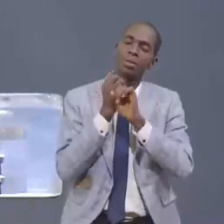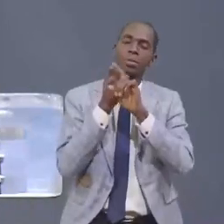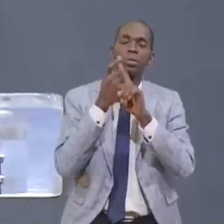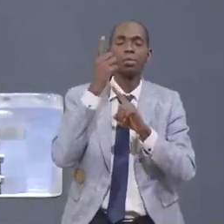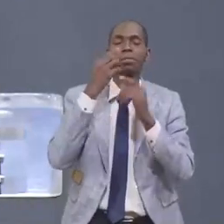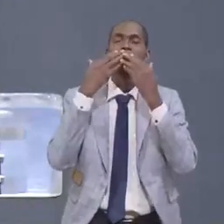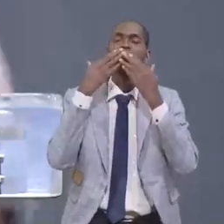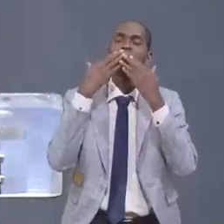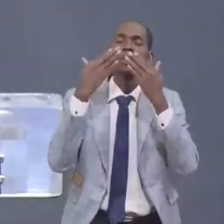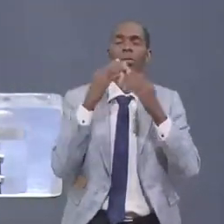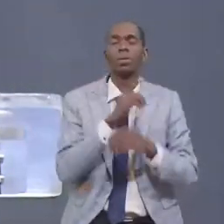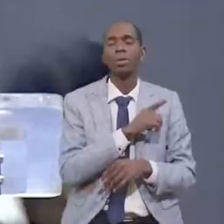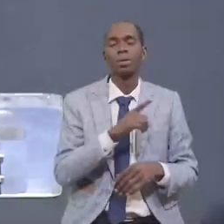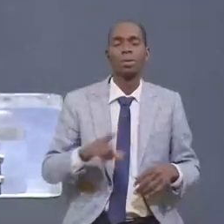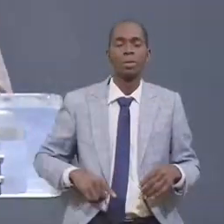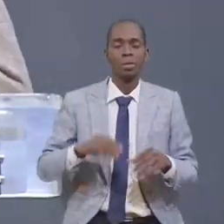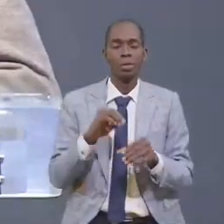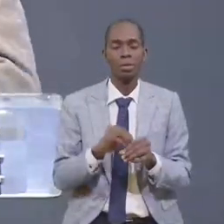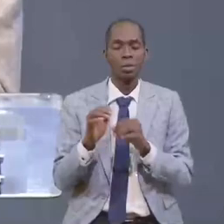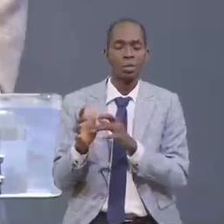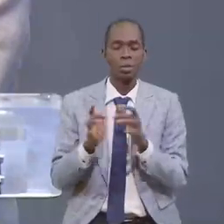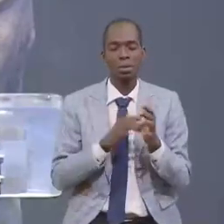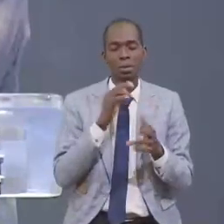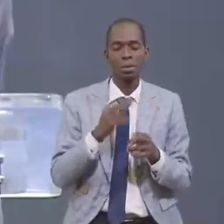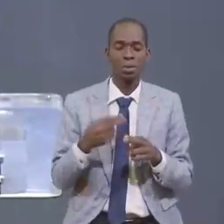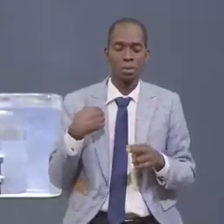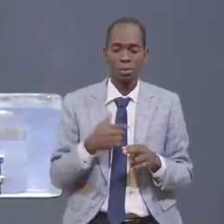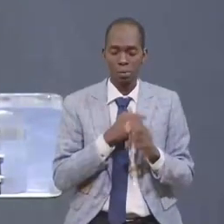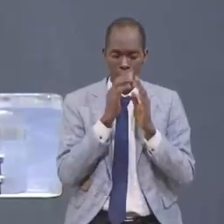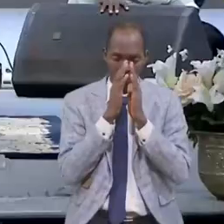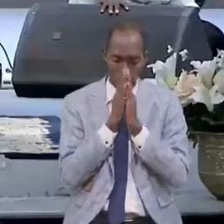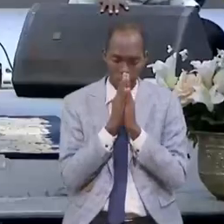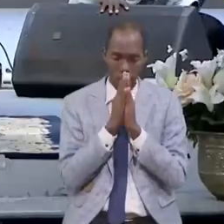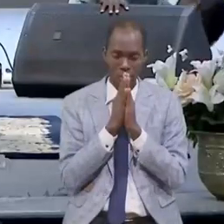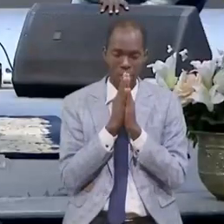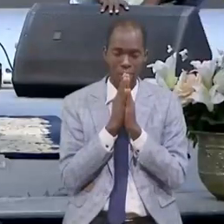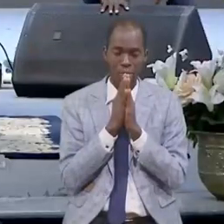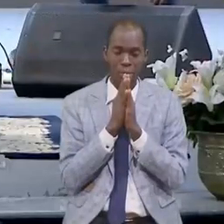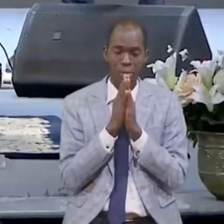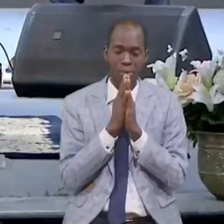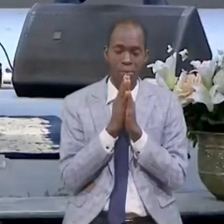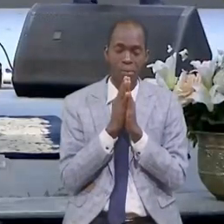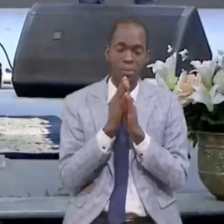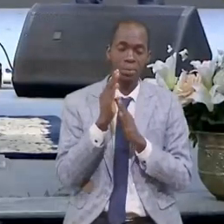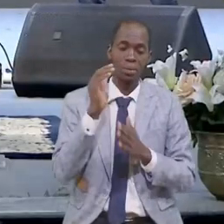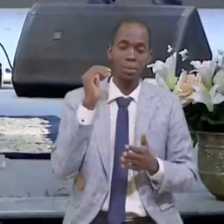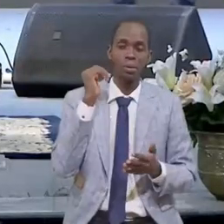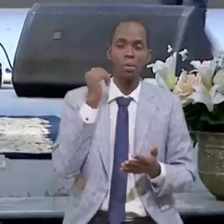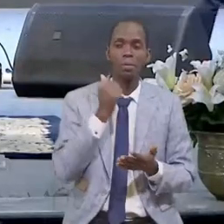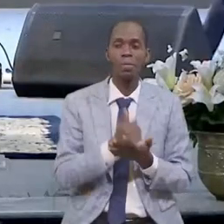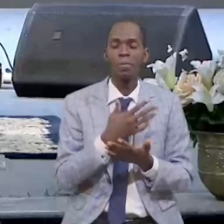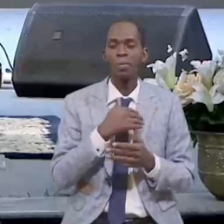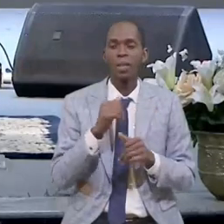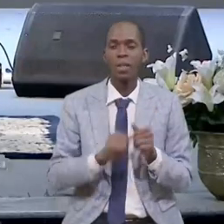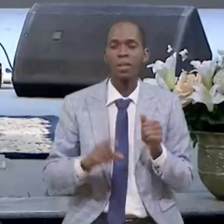Merci Seigneur. Au nom de Jésus, nous prions. Et tout le monde